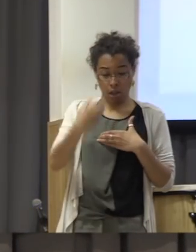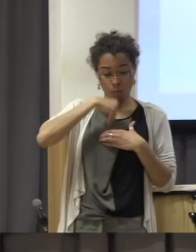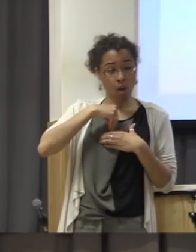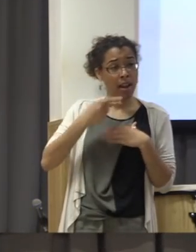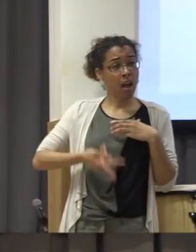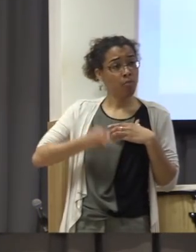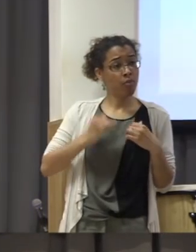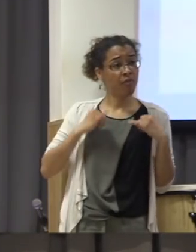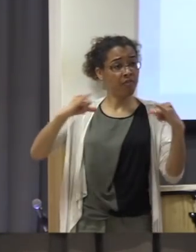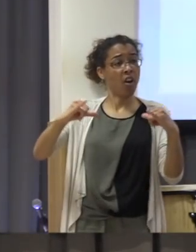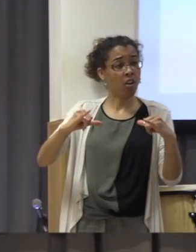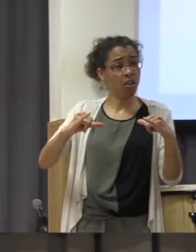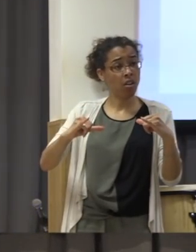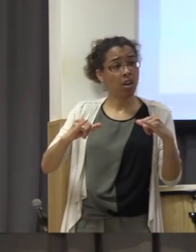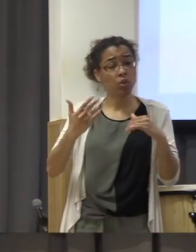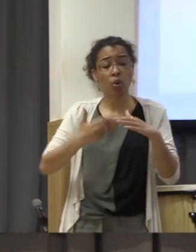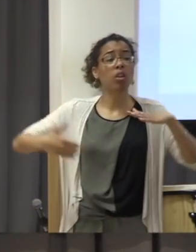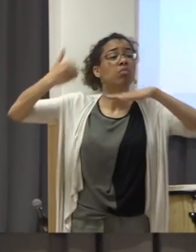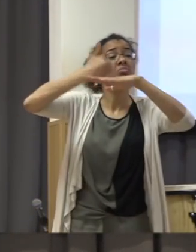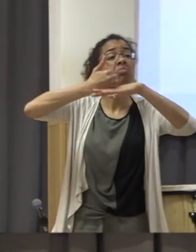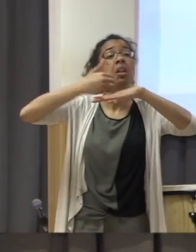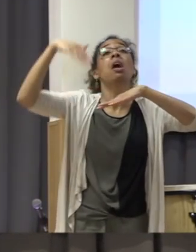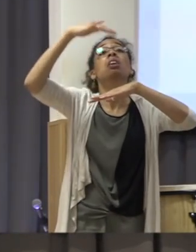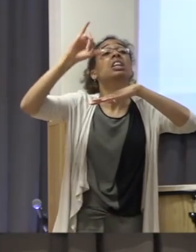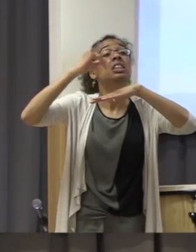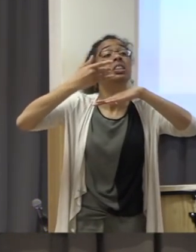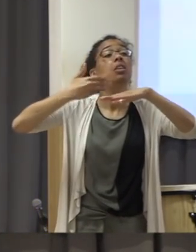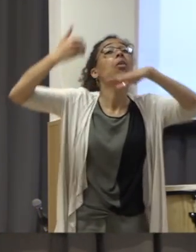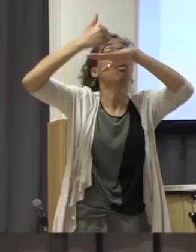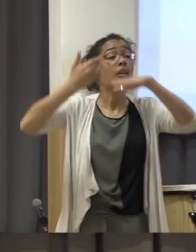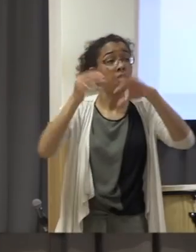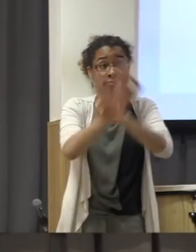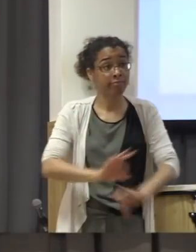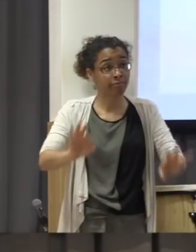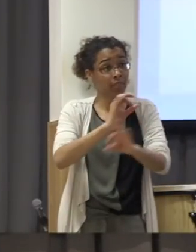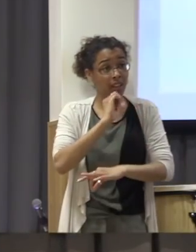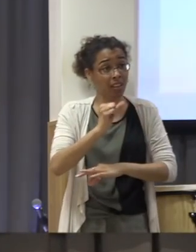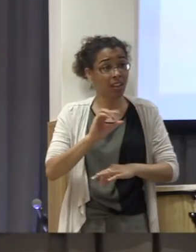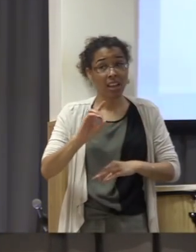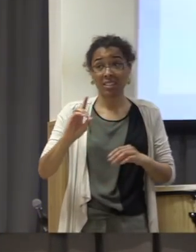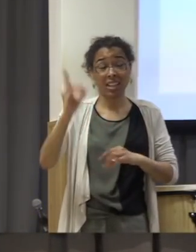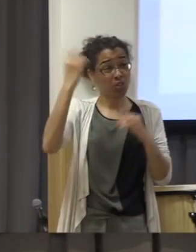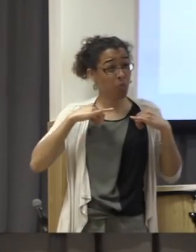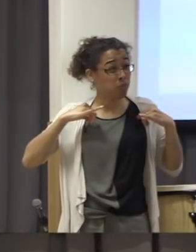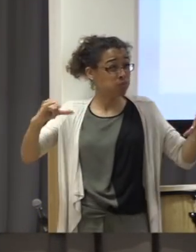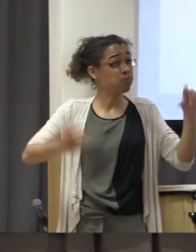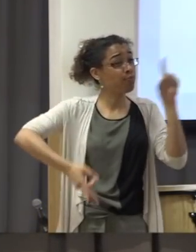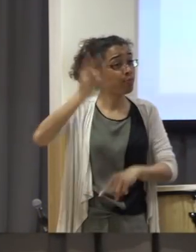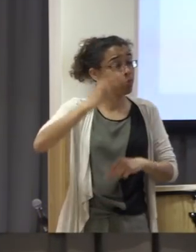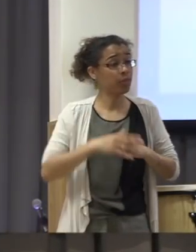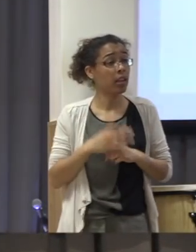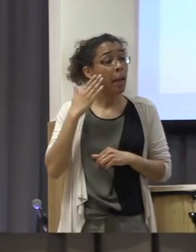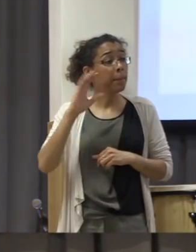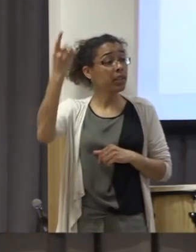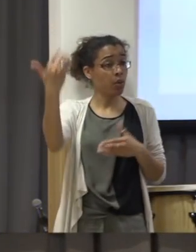Alors, dis-moi, au-dessus de plus, il y a quoi? Alors, Dieu est plus fort. S'il est en toi, qui